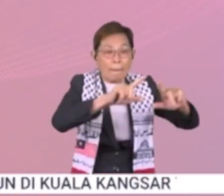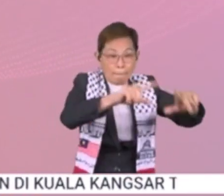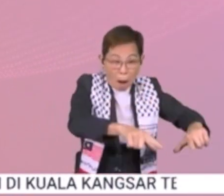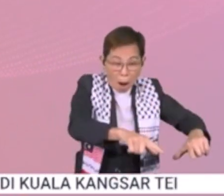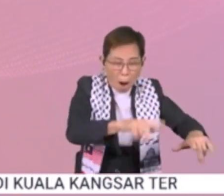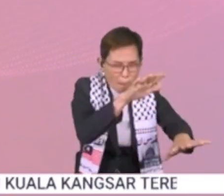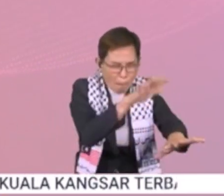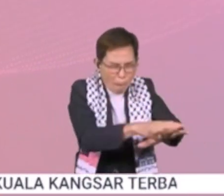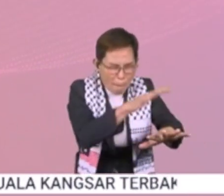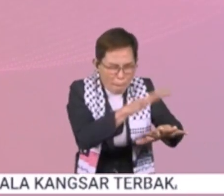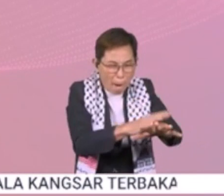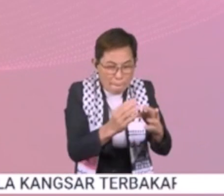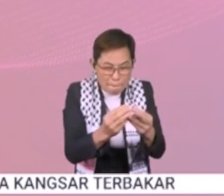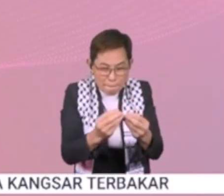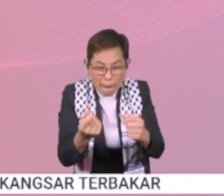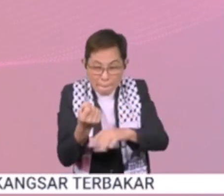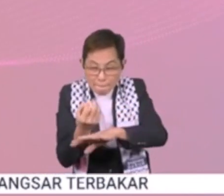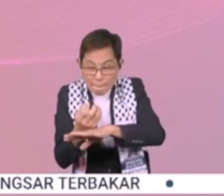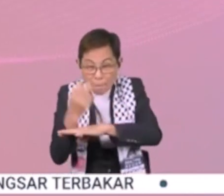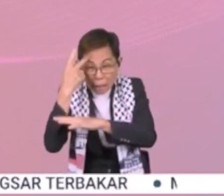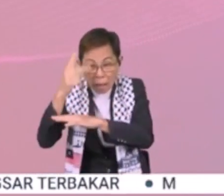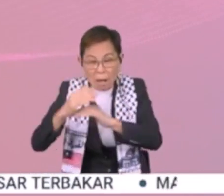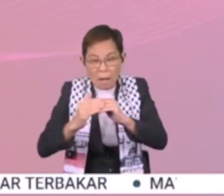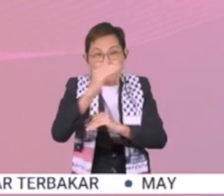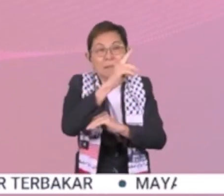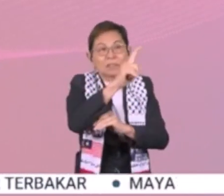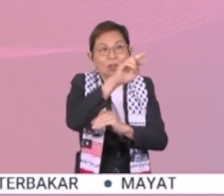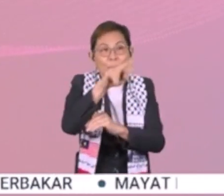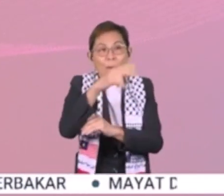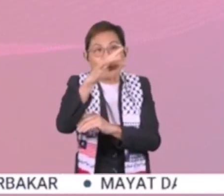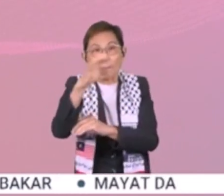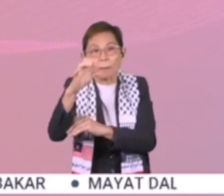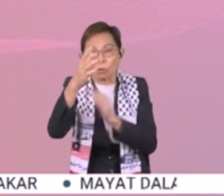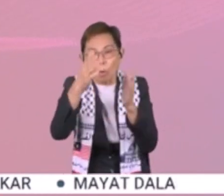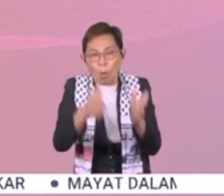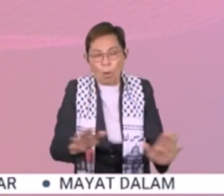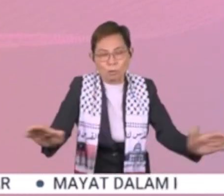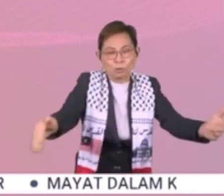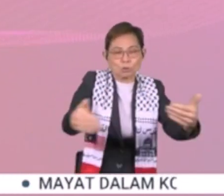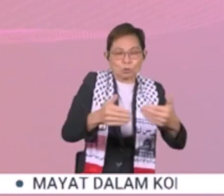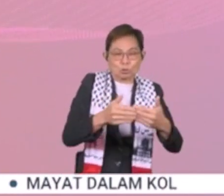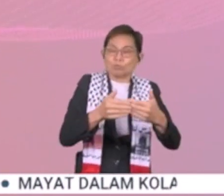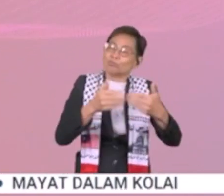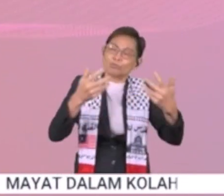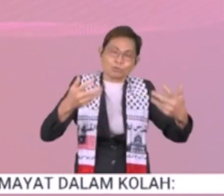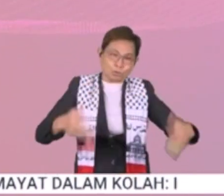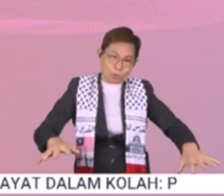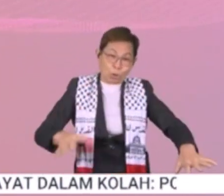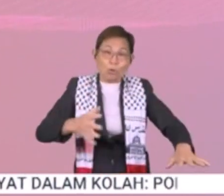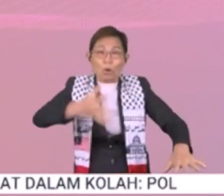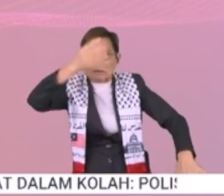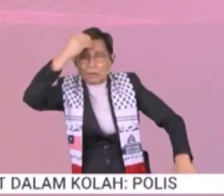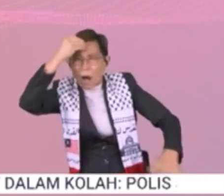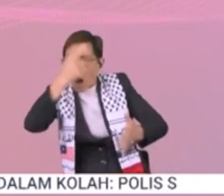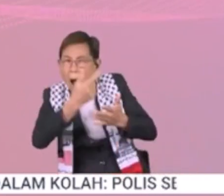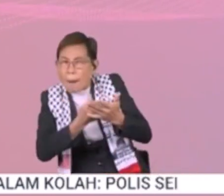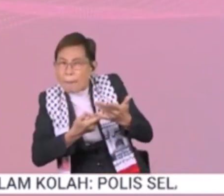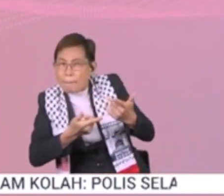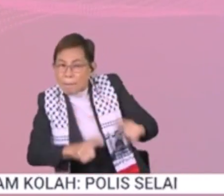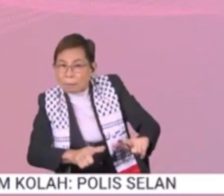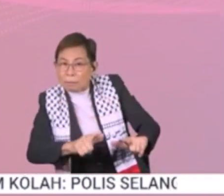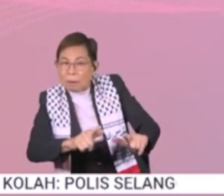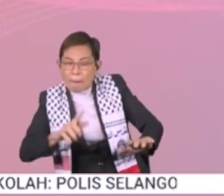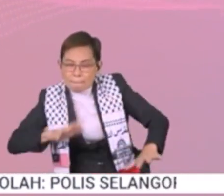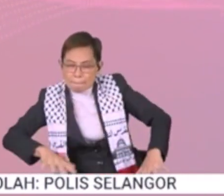banjir teramai di daerah Pasir Mas Kelantan iaitu lebih 1800 orang ditutup sepenuhnya bagi mengetahui situasi semasa